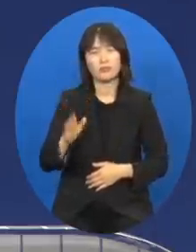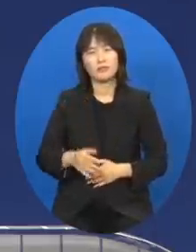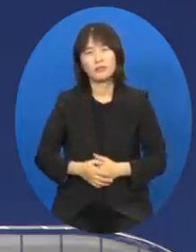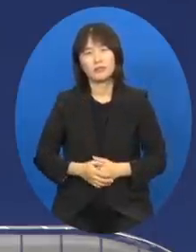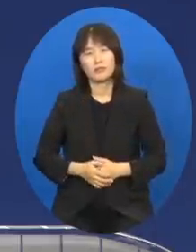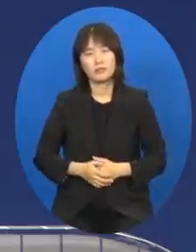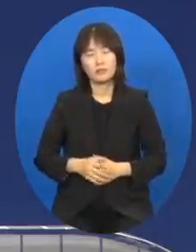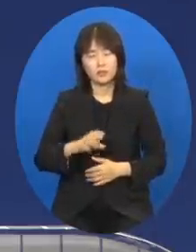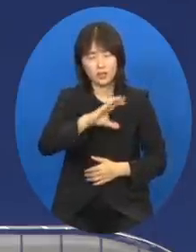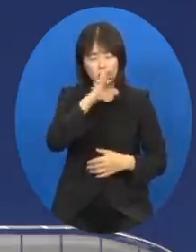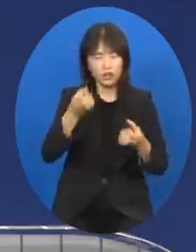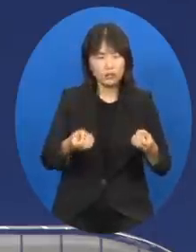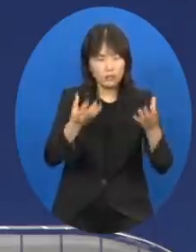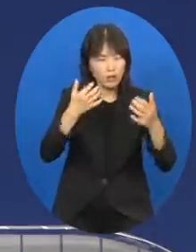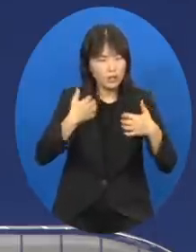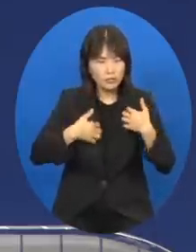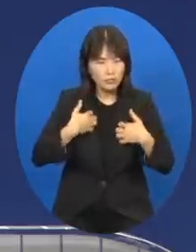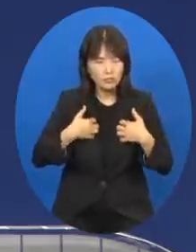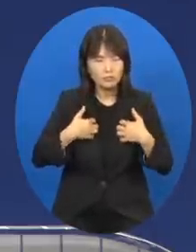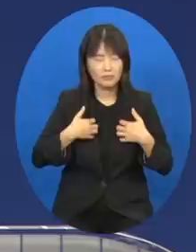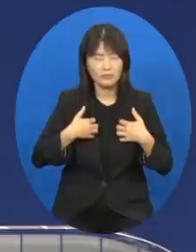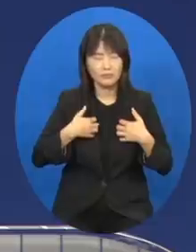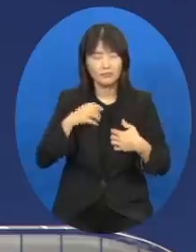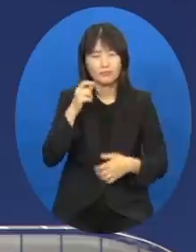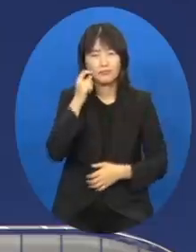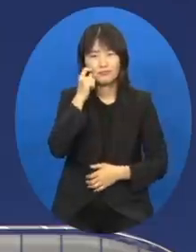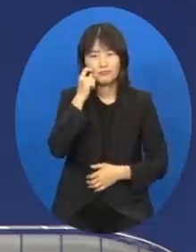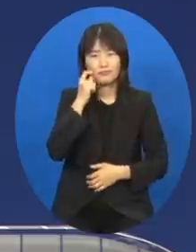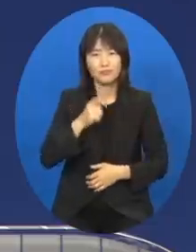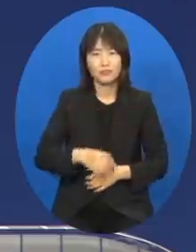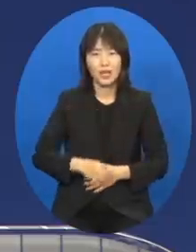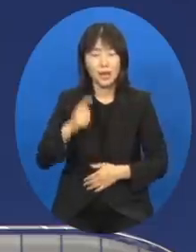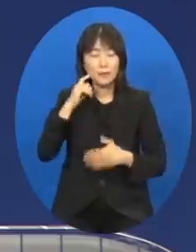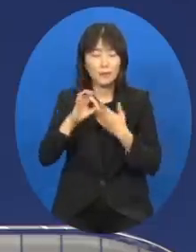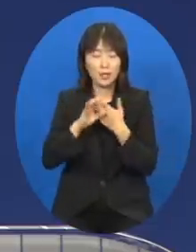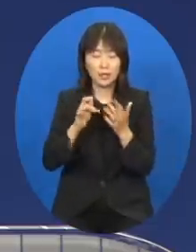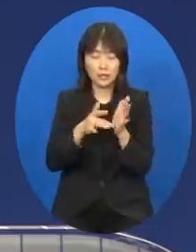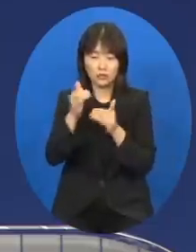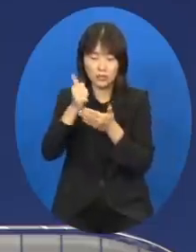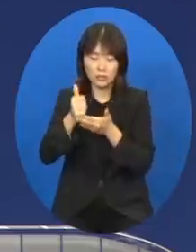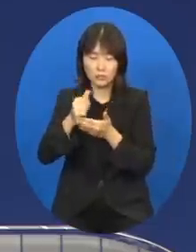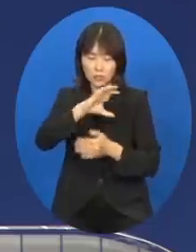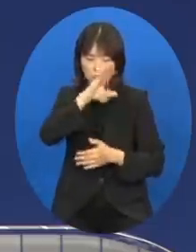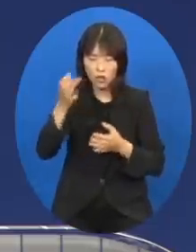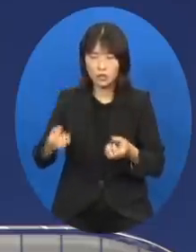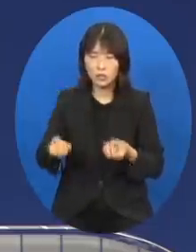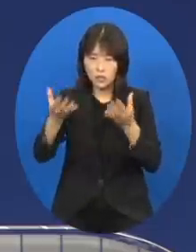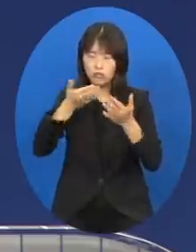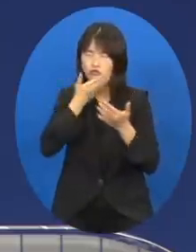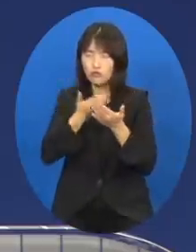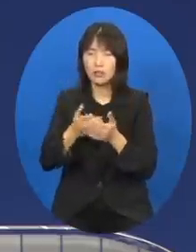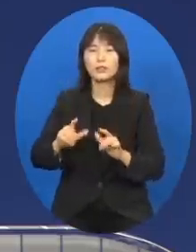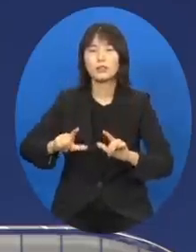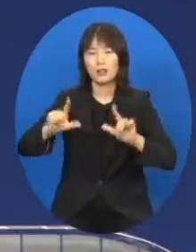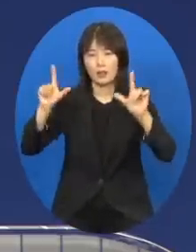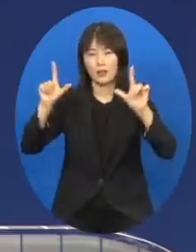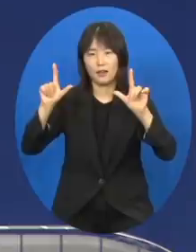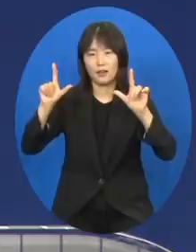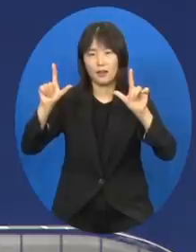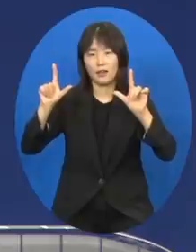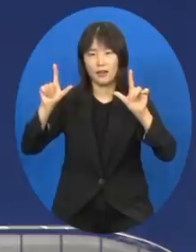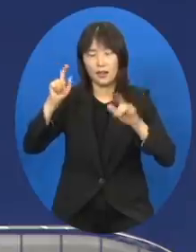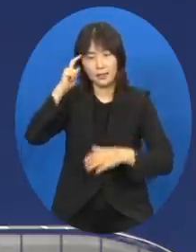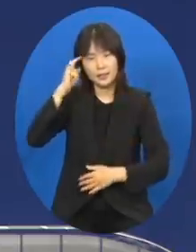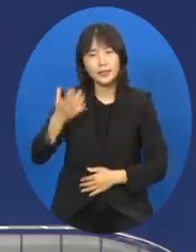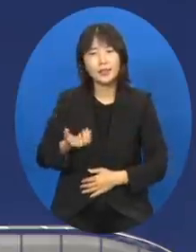성탄절이 기쁠 수는. 만약에 우리가 예수님의 성탄절이 중요한 날이지 이런